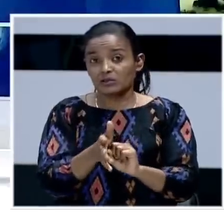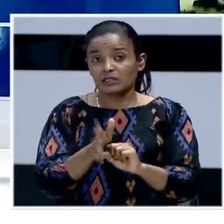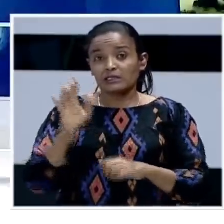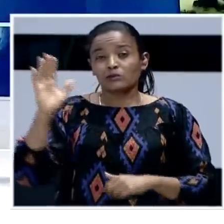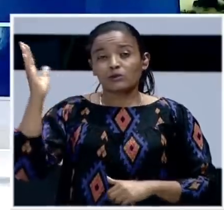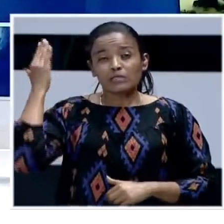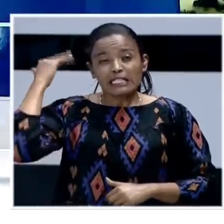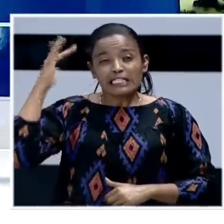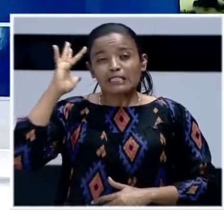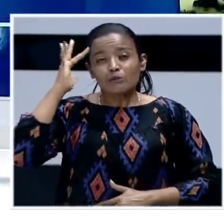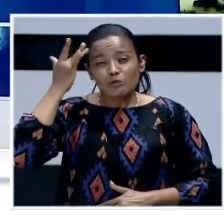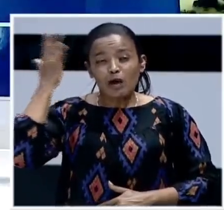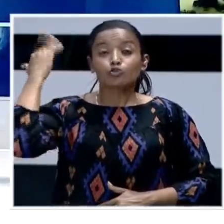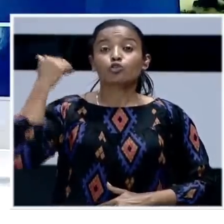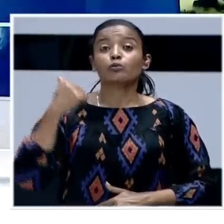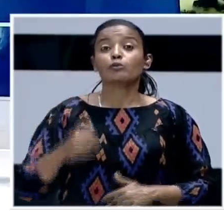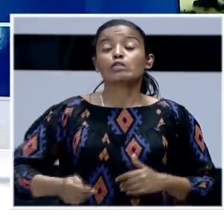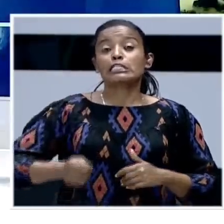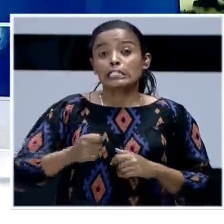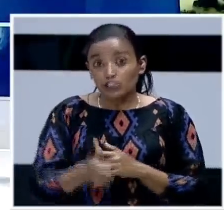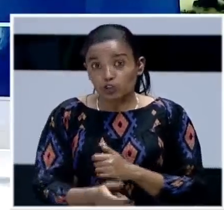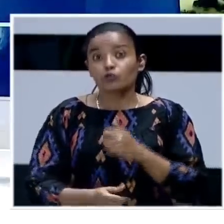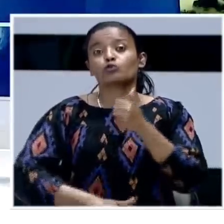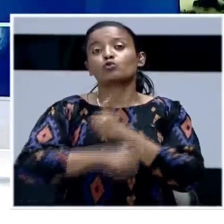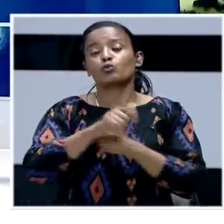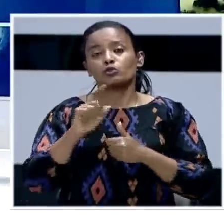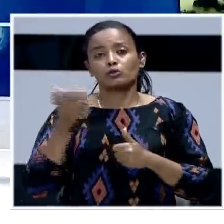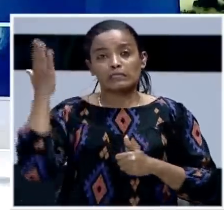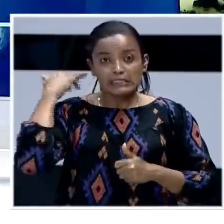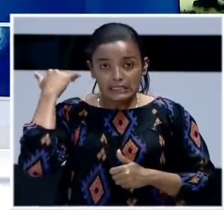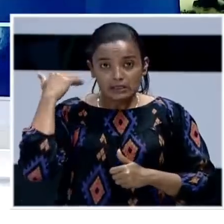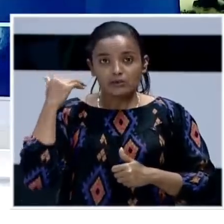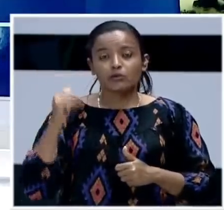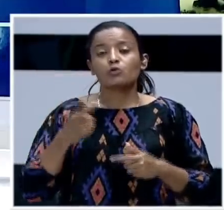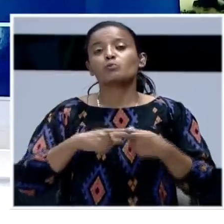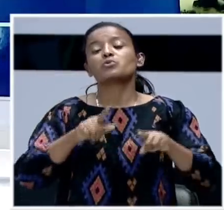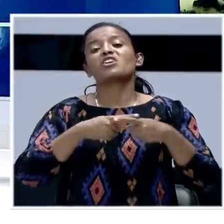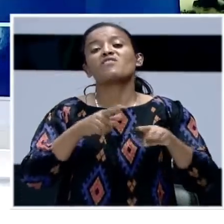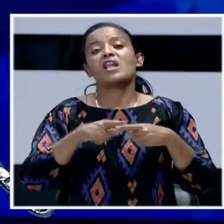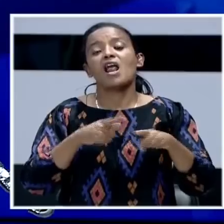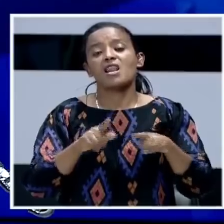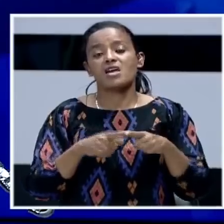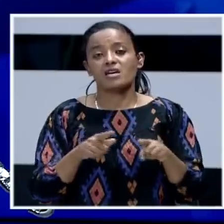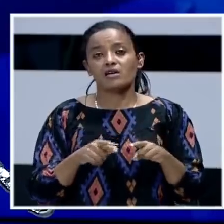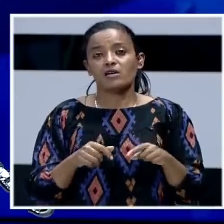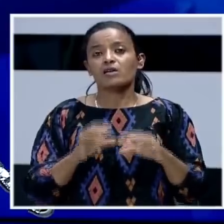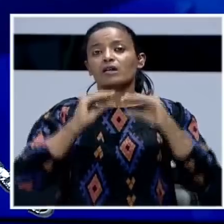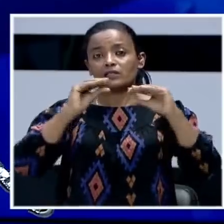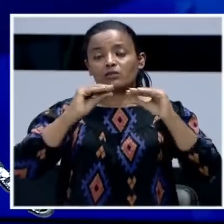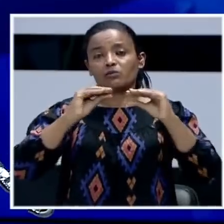حمامات زنورهم كا قلتيفو زغود مغانو قدمي لون بزح قزي بستفلا لي